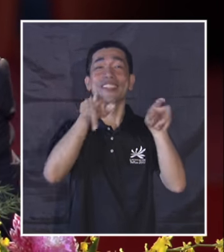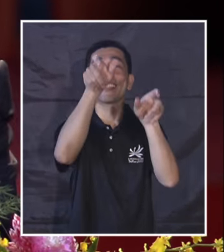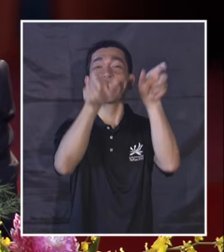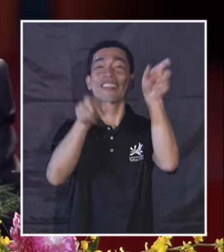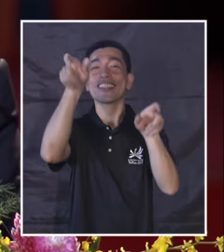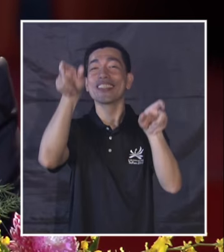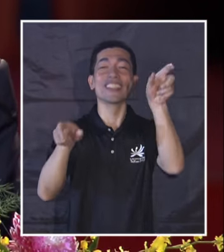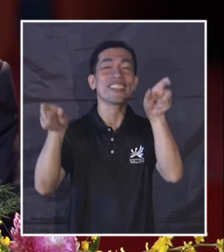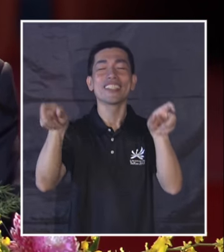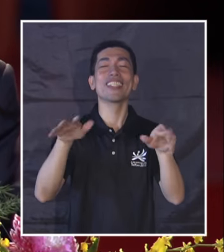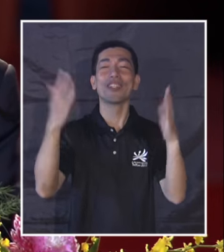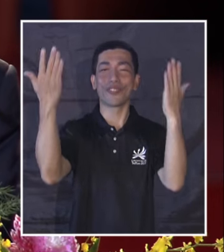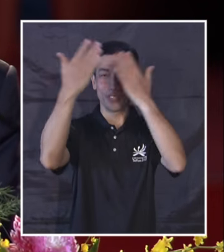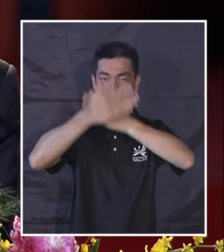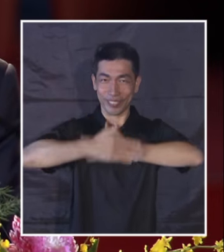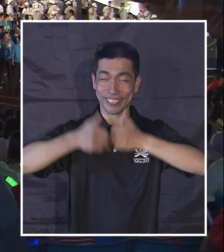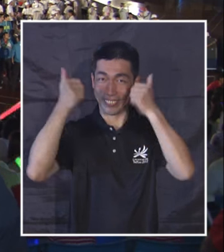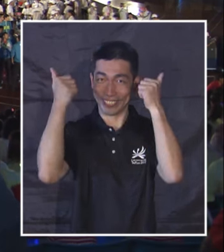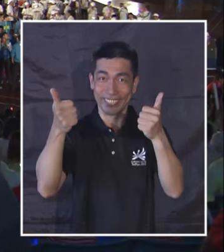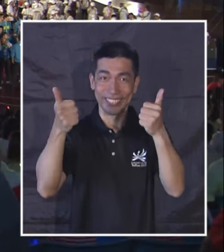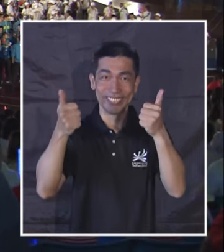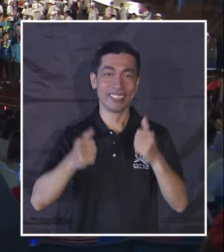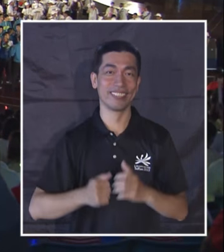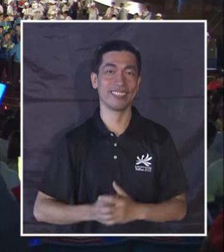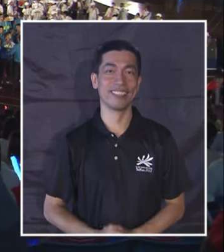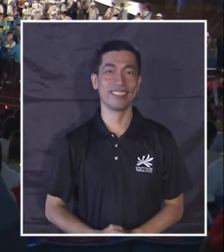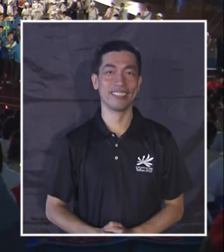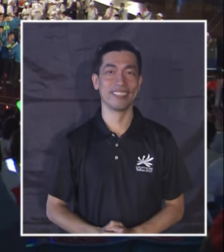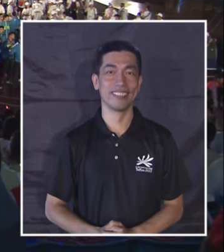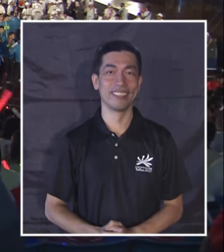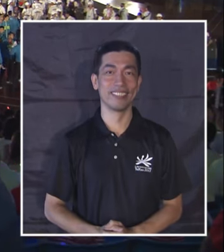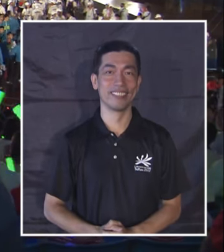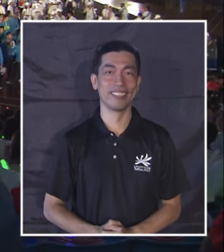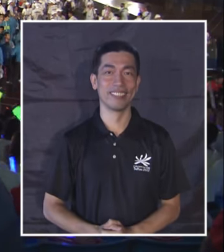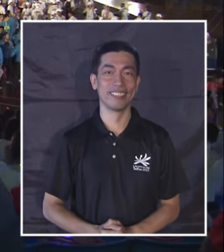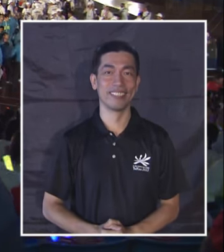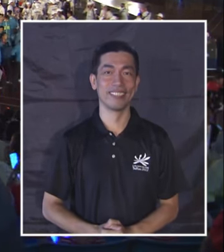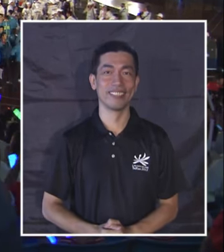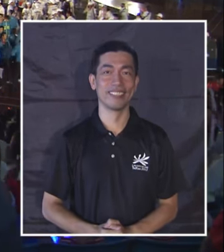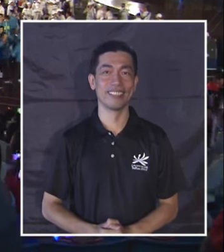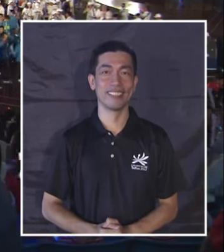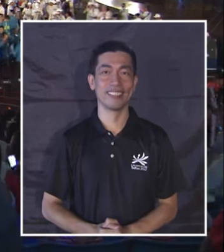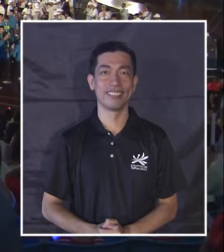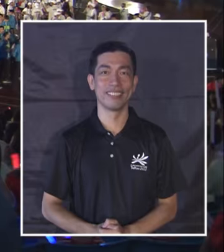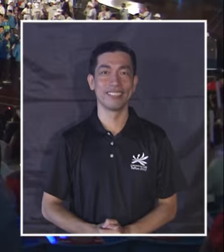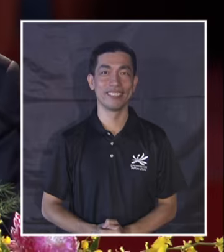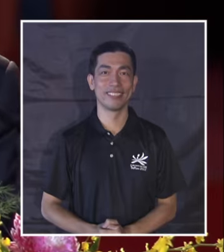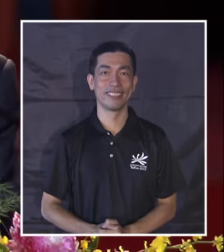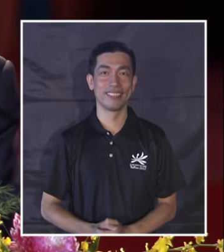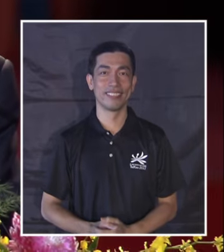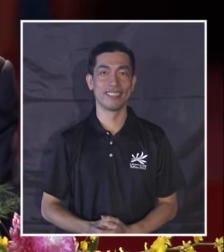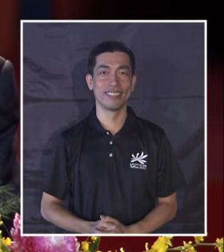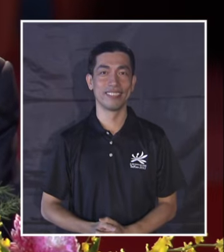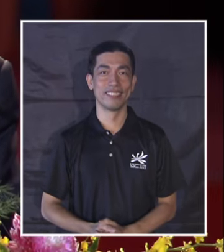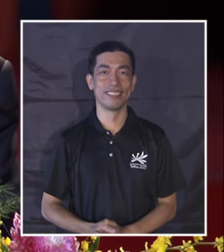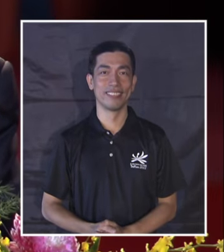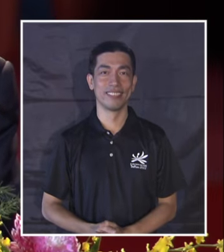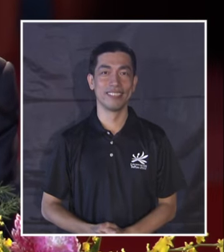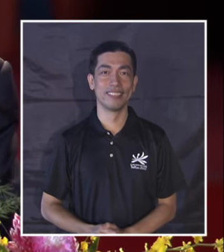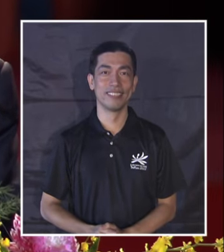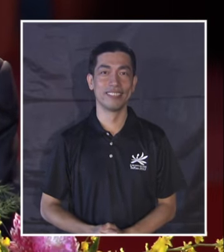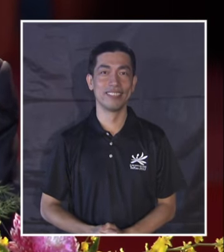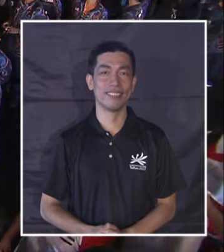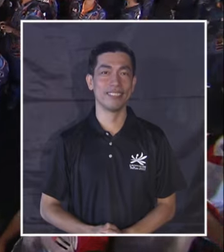安，大家好。 好， 今天很荣幸。 郑 ，the president of